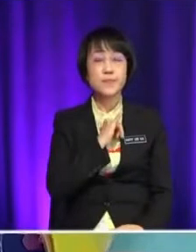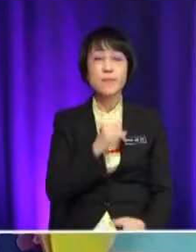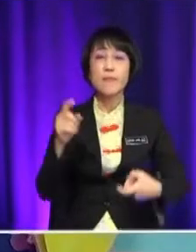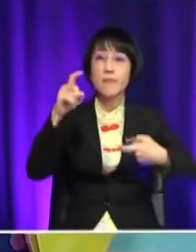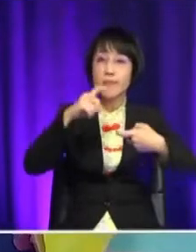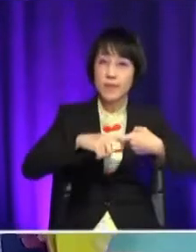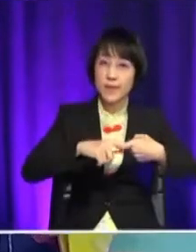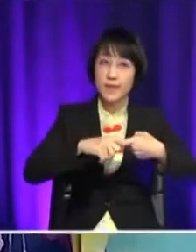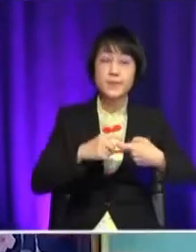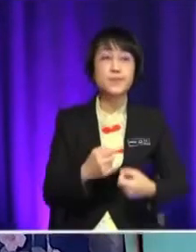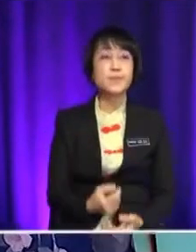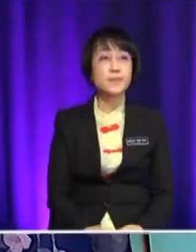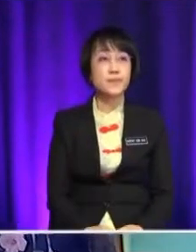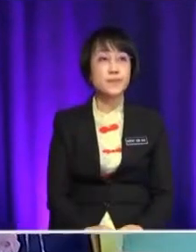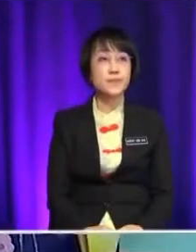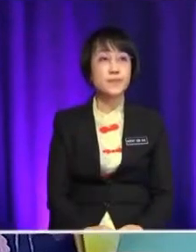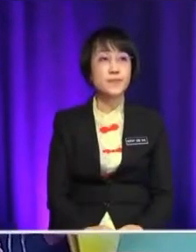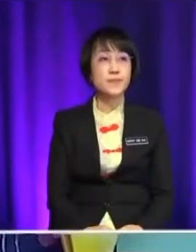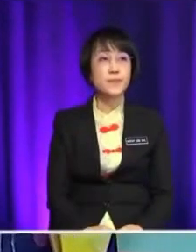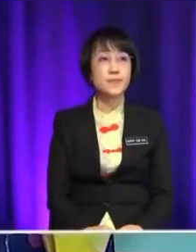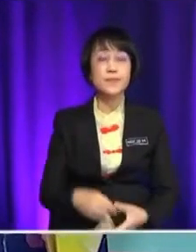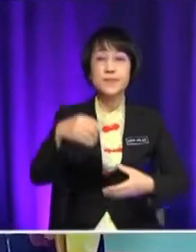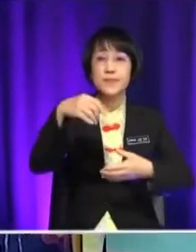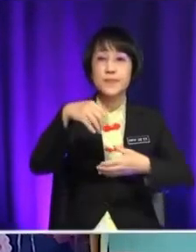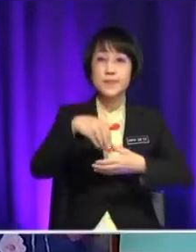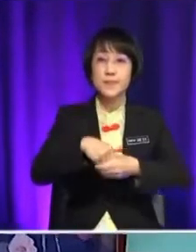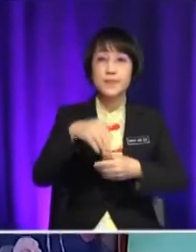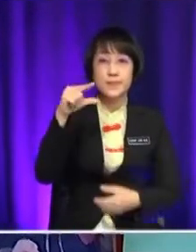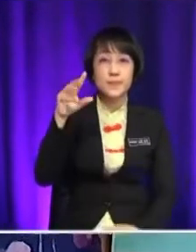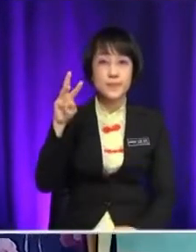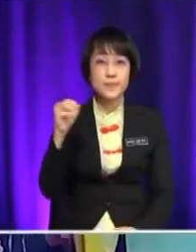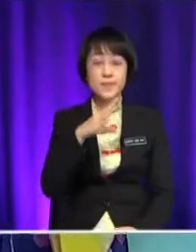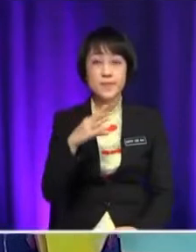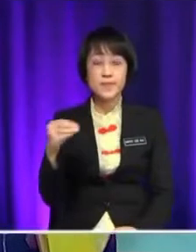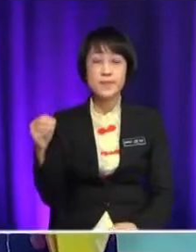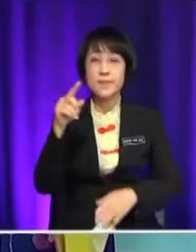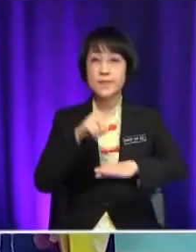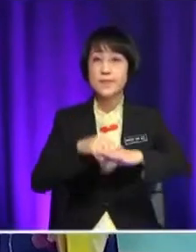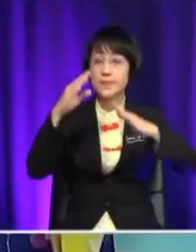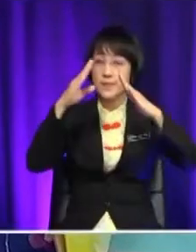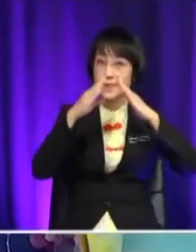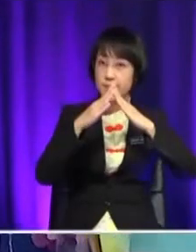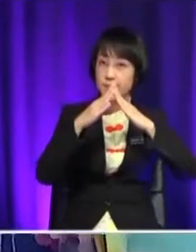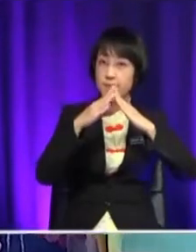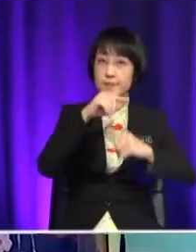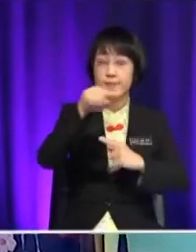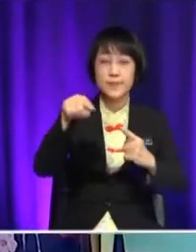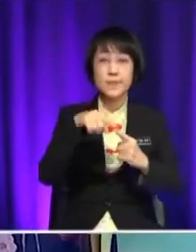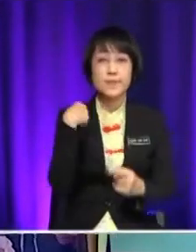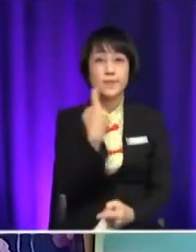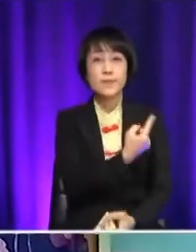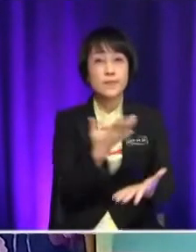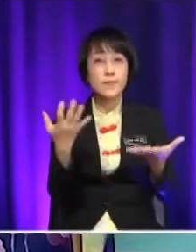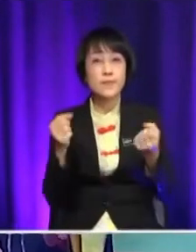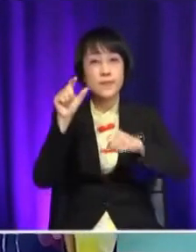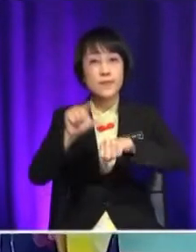anak murid saya yang berada dalam Google Meet dan juga yang berada di rumah. Bila kita ingin